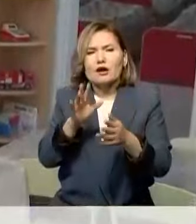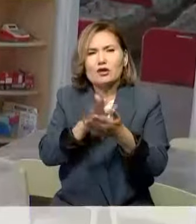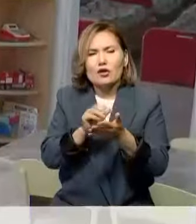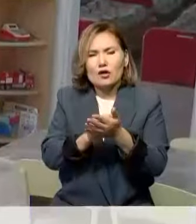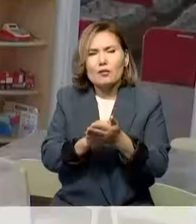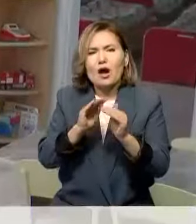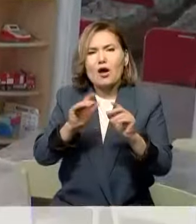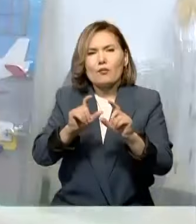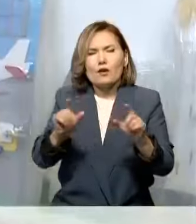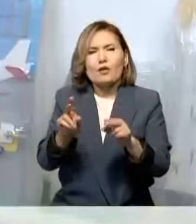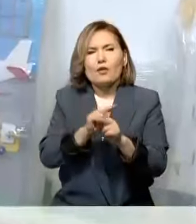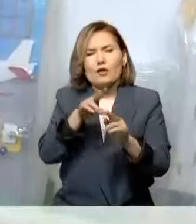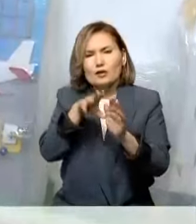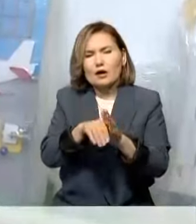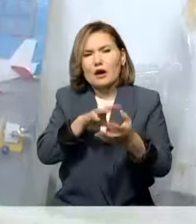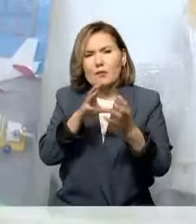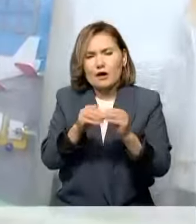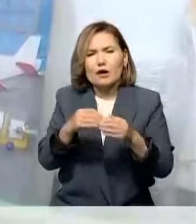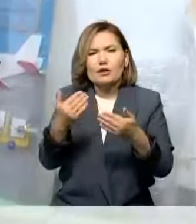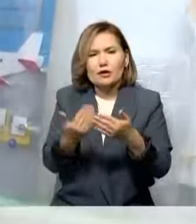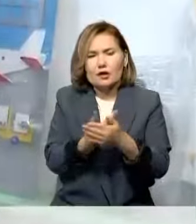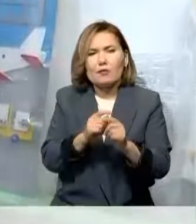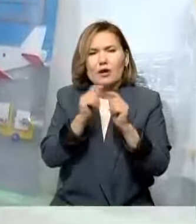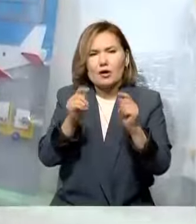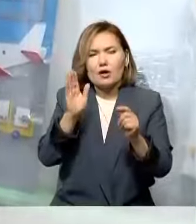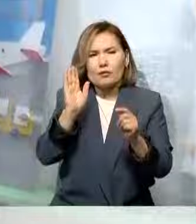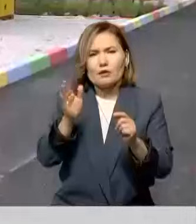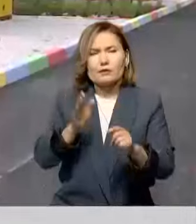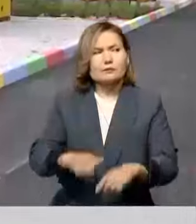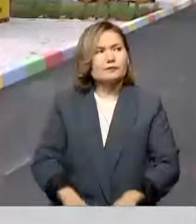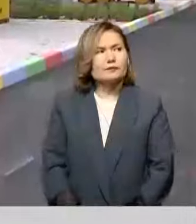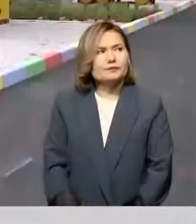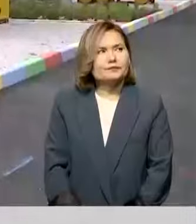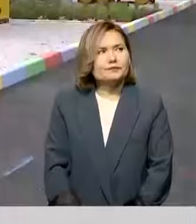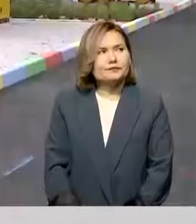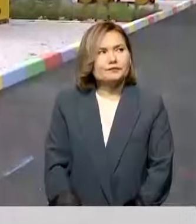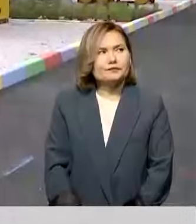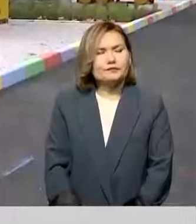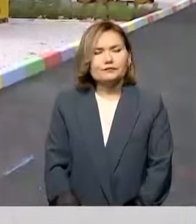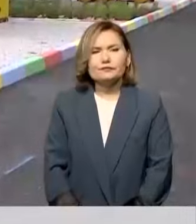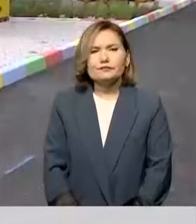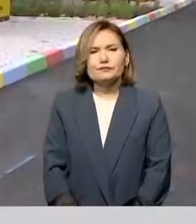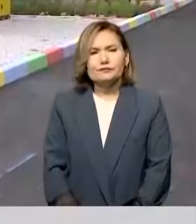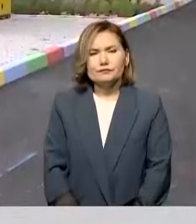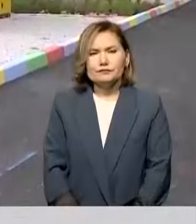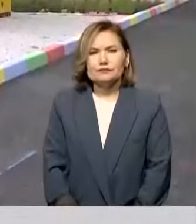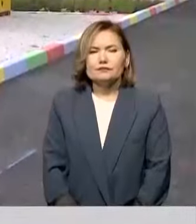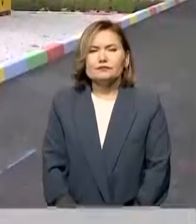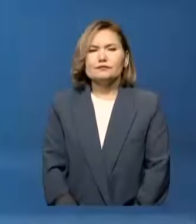Қазір мұнда күрделі жөндеу жұмыстары жүргізіліп, нысан пайдалануға берілді. Абзал Азаматұлы, Евгений Шинкаренко, Көкшетаудан 24 кезет.